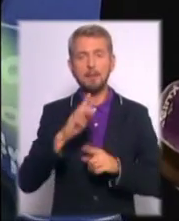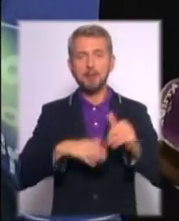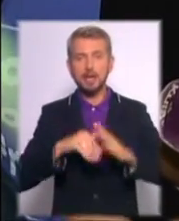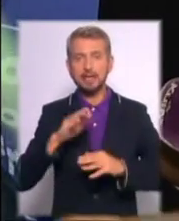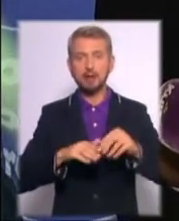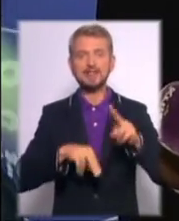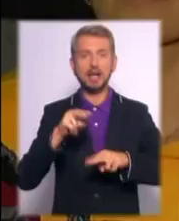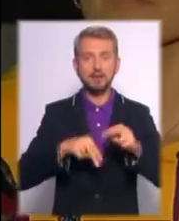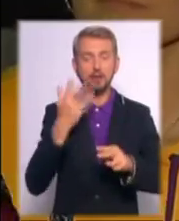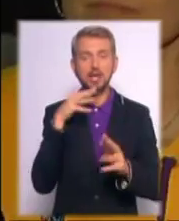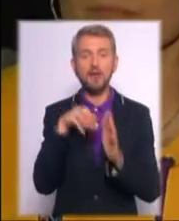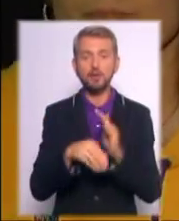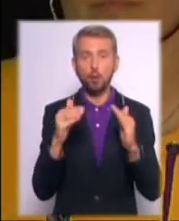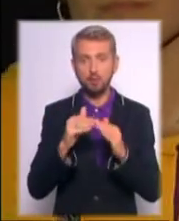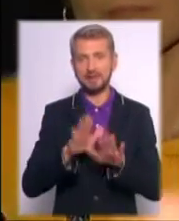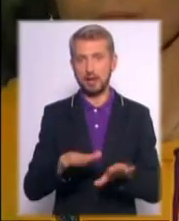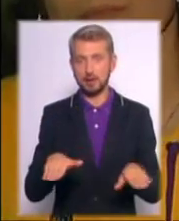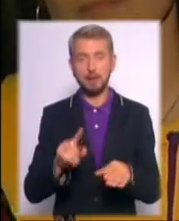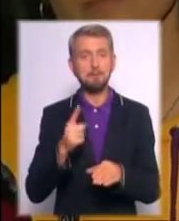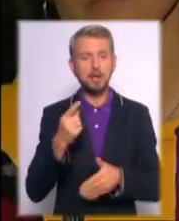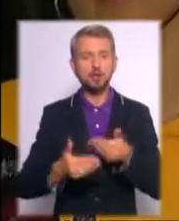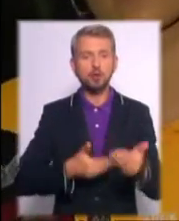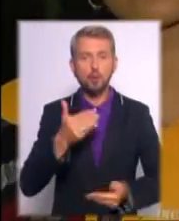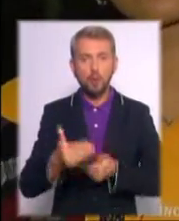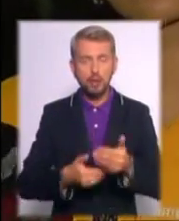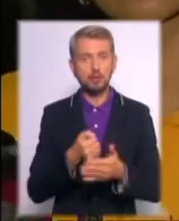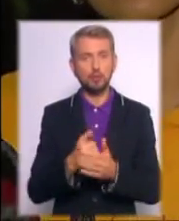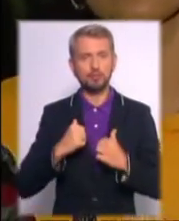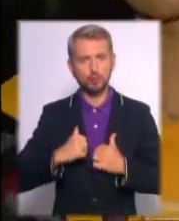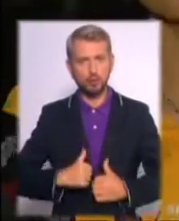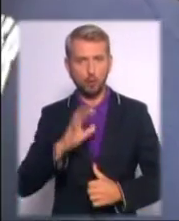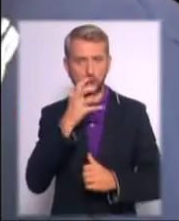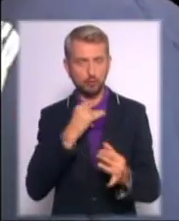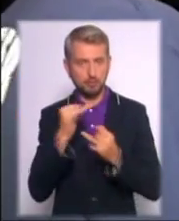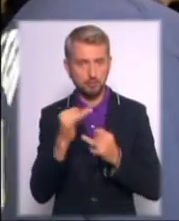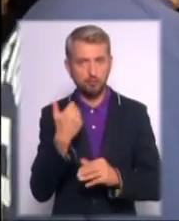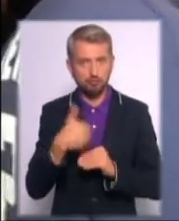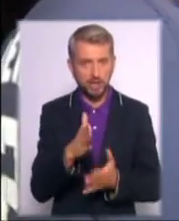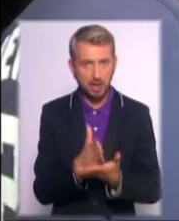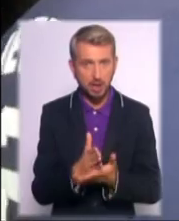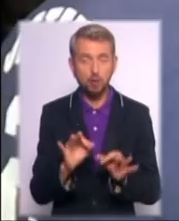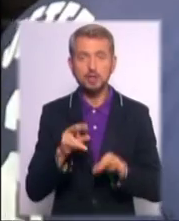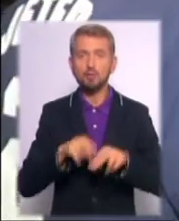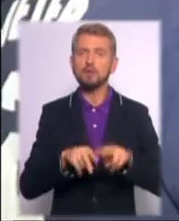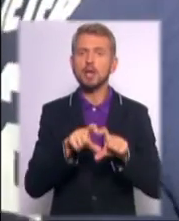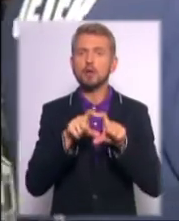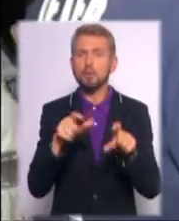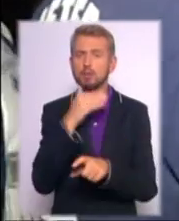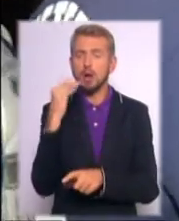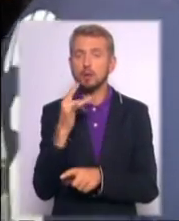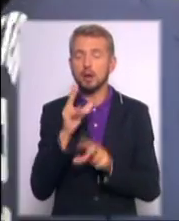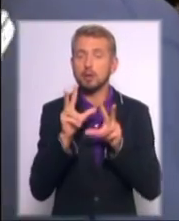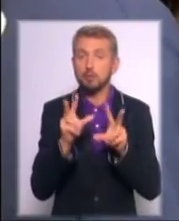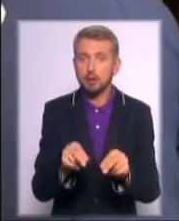будівництва, коли в домі садик. Перші кроки до конструктивного і, головне, спокійного діалогу вже зроблено. І хоча у будівельній компанії неодноразово